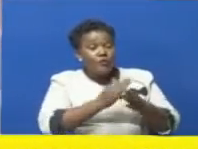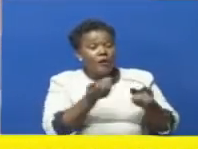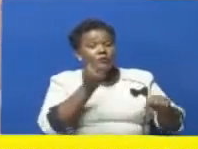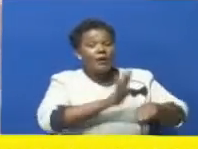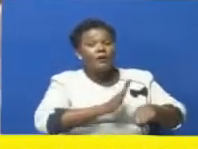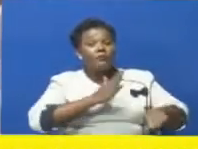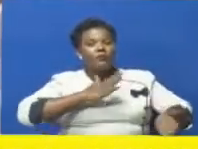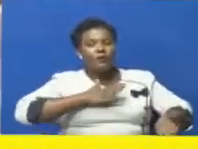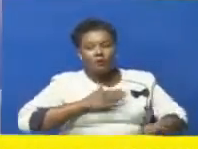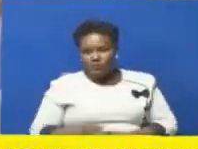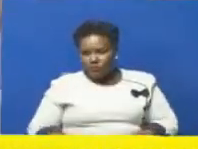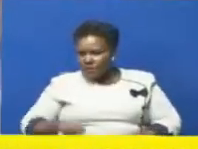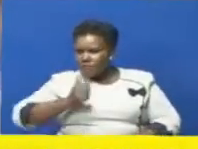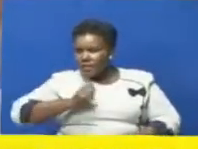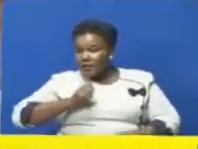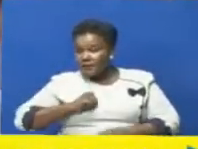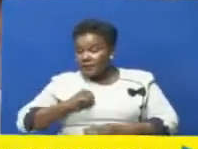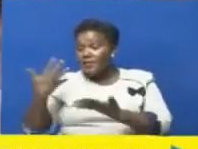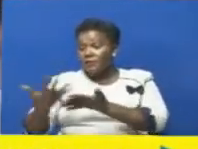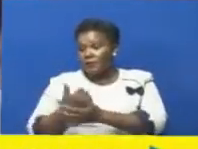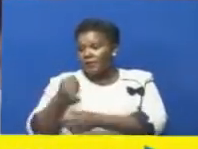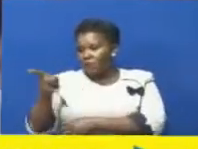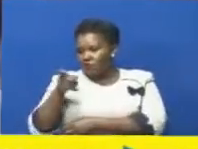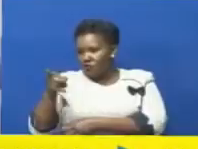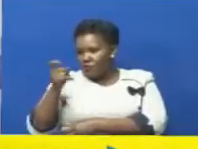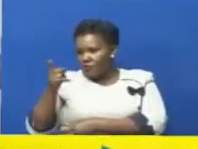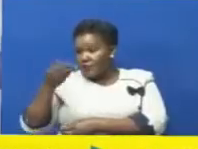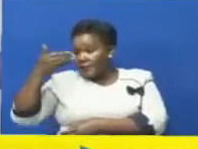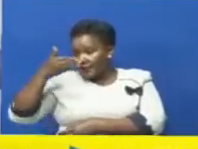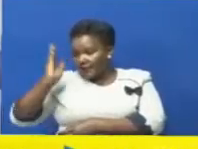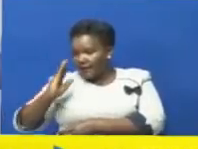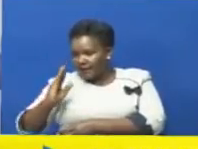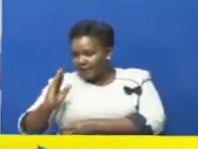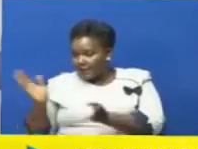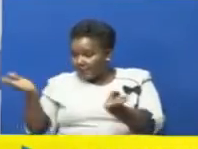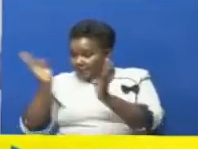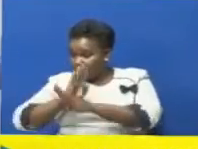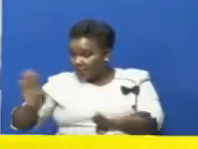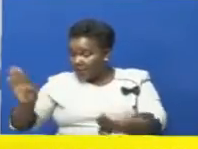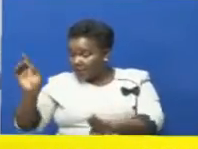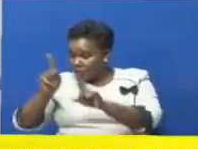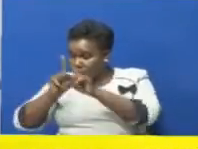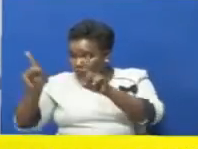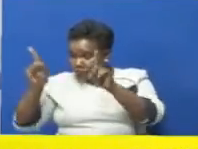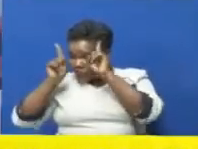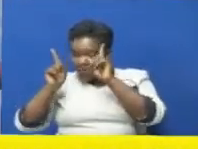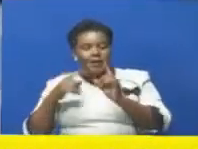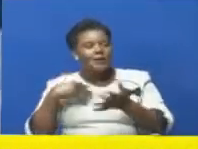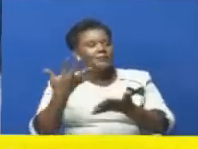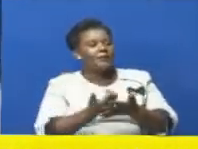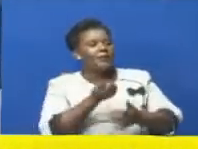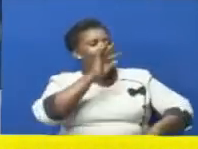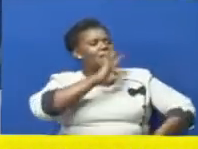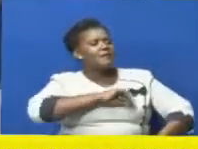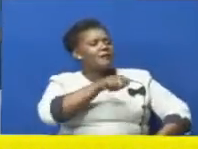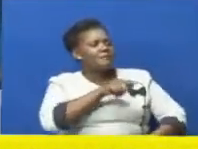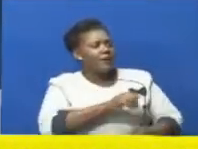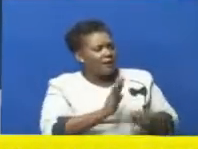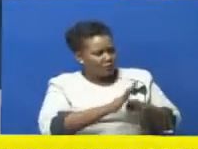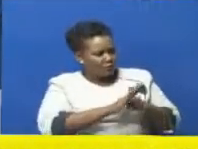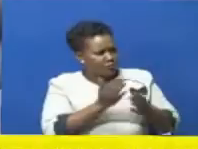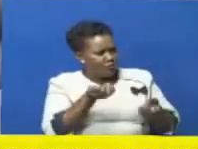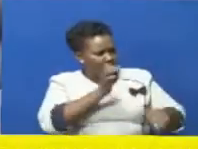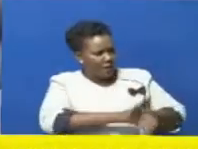nilikuwa ni mnufaika wa mkopo pia, ni jinsi gani naweza nikazalisha vitu ambavyo vinaweza kawasaidia Watanzania wengine. Nimepata ujuzi wa